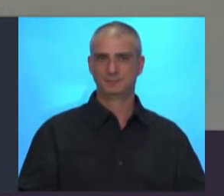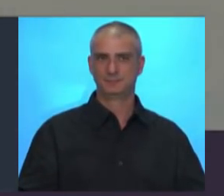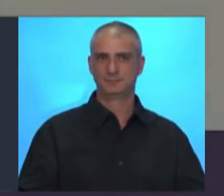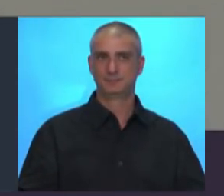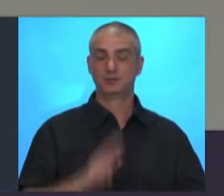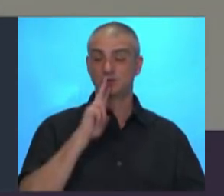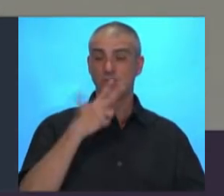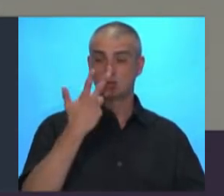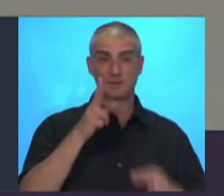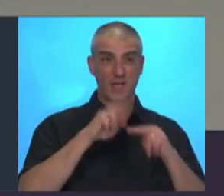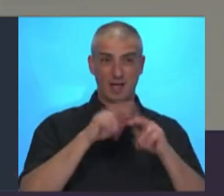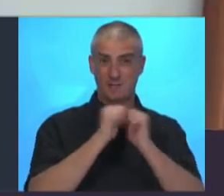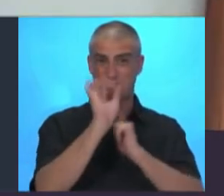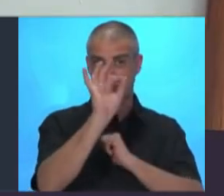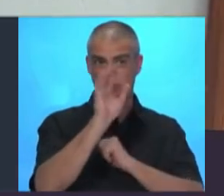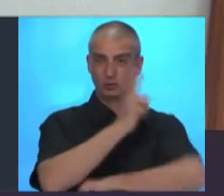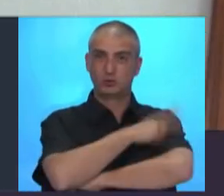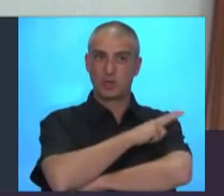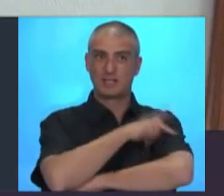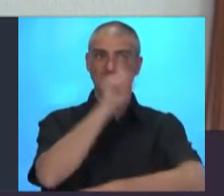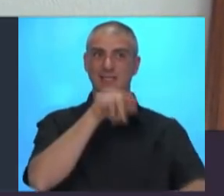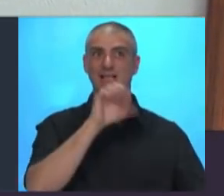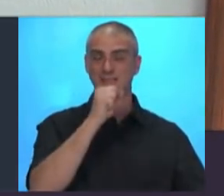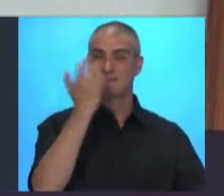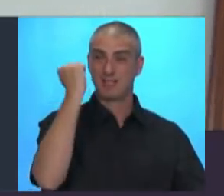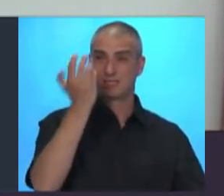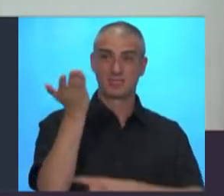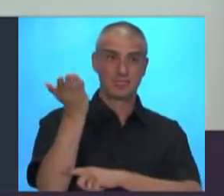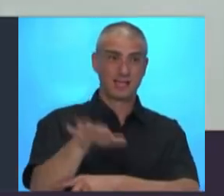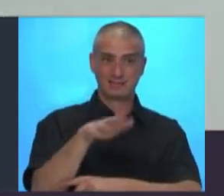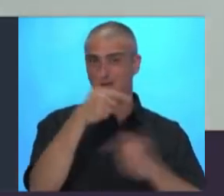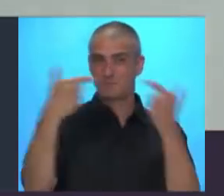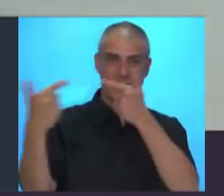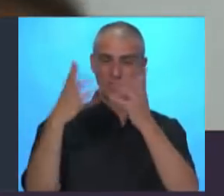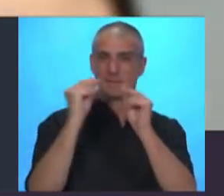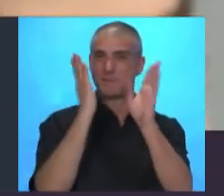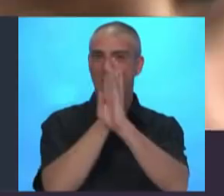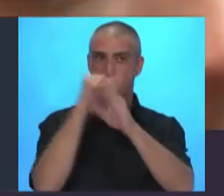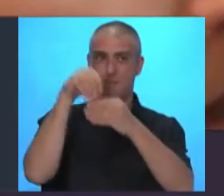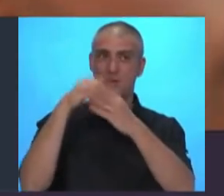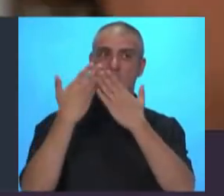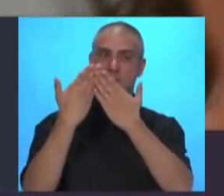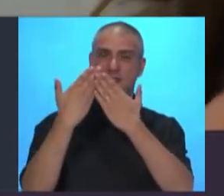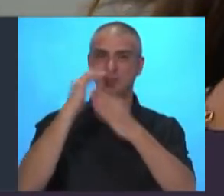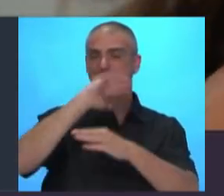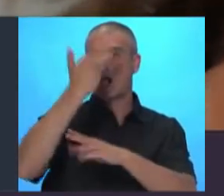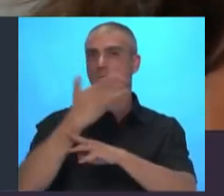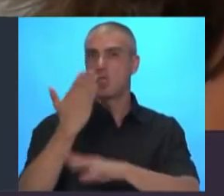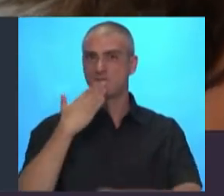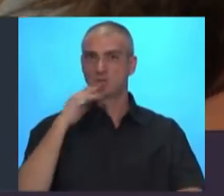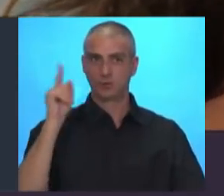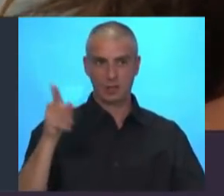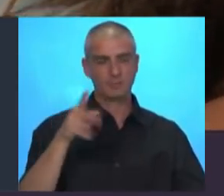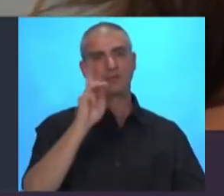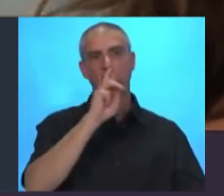3 שנים אחרי שבן זוגה השוטר זידן סף נרצח בקרב יריות עם מחבלים בבית הכנסת בהרנוף,